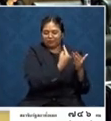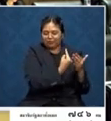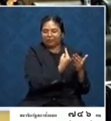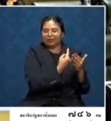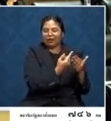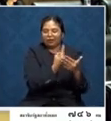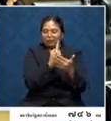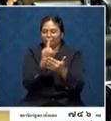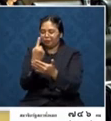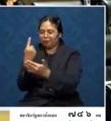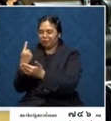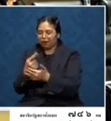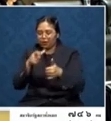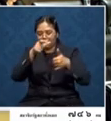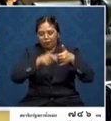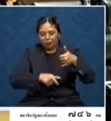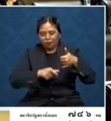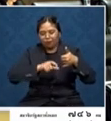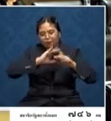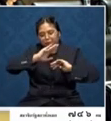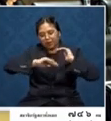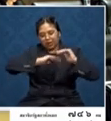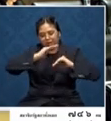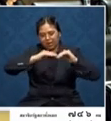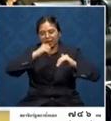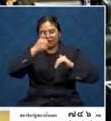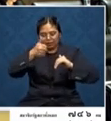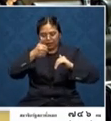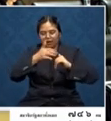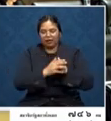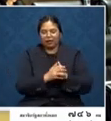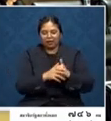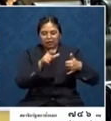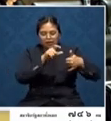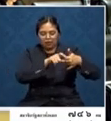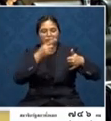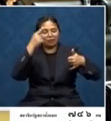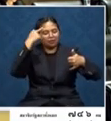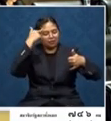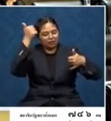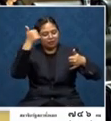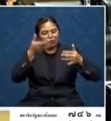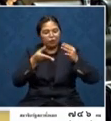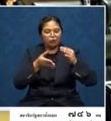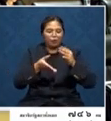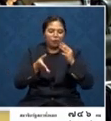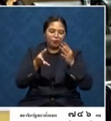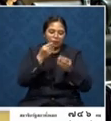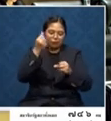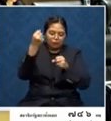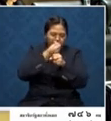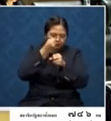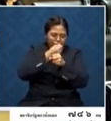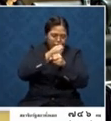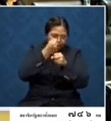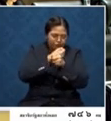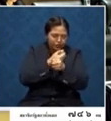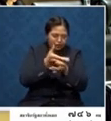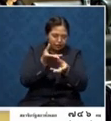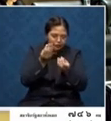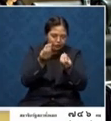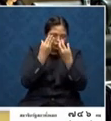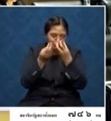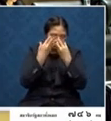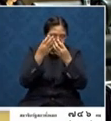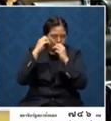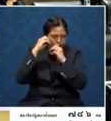ที่จะช่วยพัฒนาคนโดยการใช้ทักษะด้านซอฟต์พาวเวอร์ในการอัพสกิลรีสกิลพัฒนาแรงงานไทยให้เป็นแรงงานที่มี